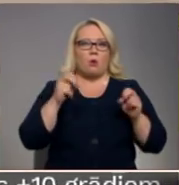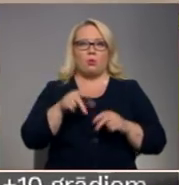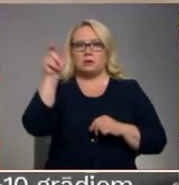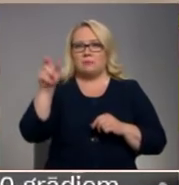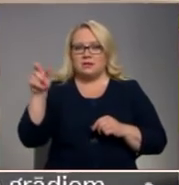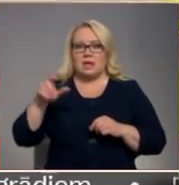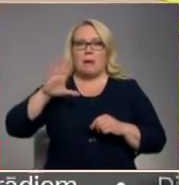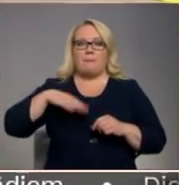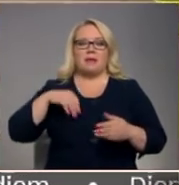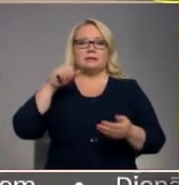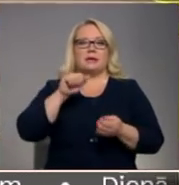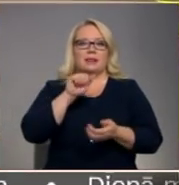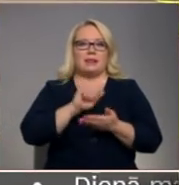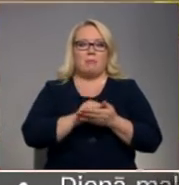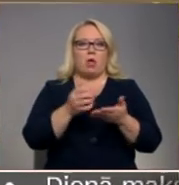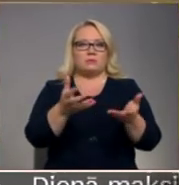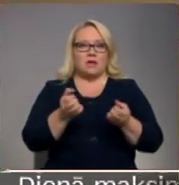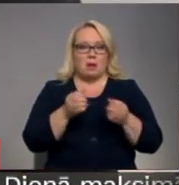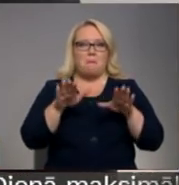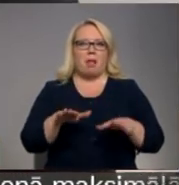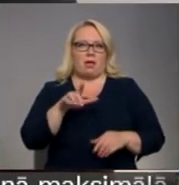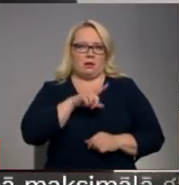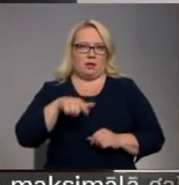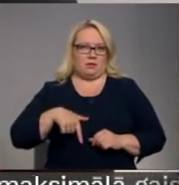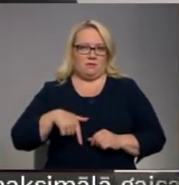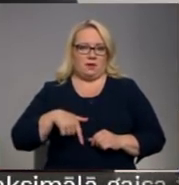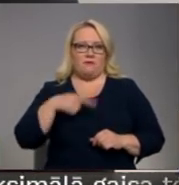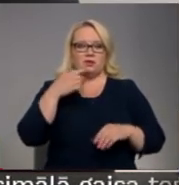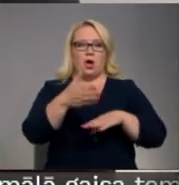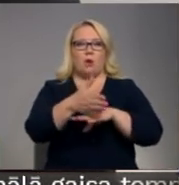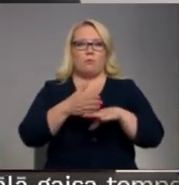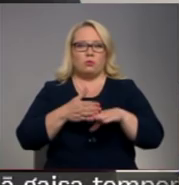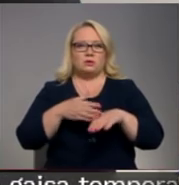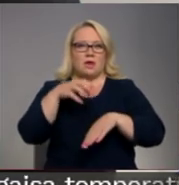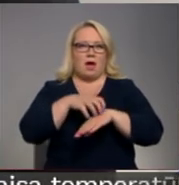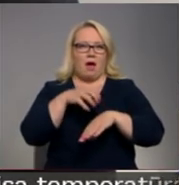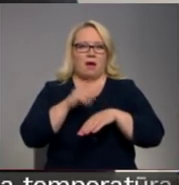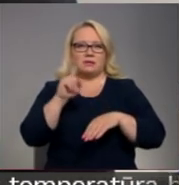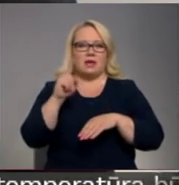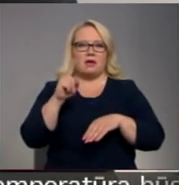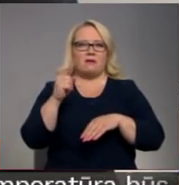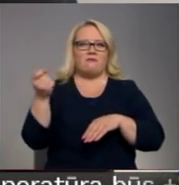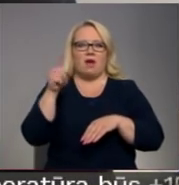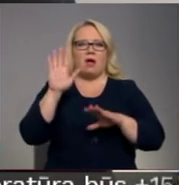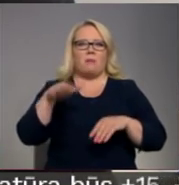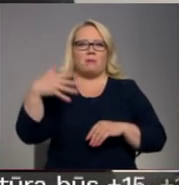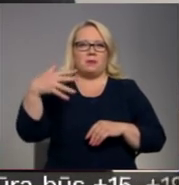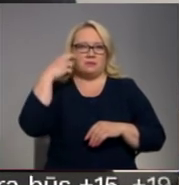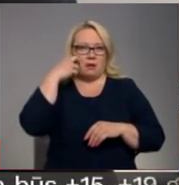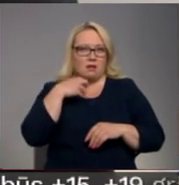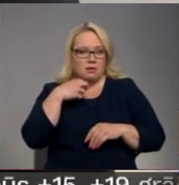speciālistu pēc diplomu saņemšanas paliek Latvijā. Vairākā pusē ārstu ir vecumā virs 50 gadiem, un